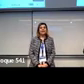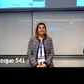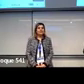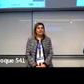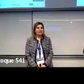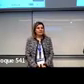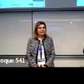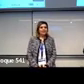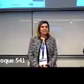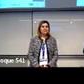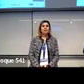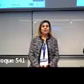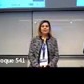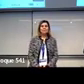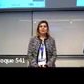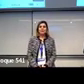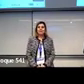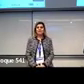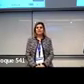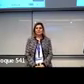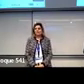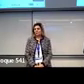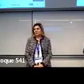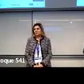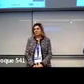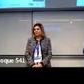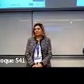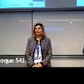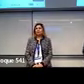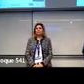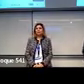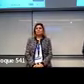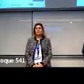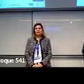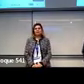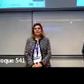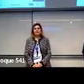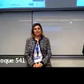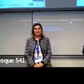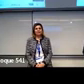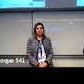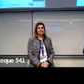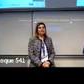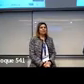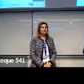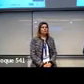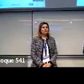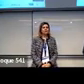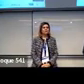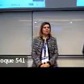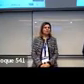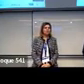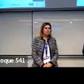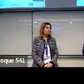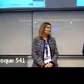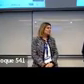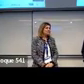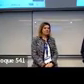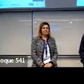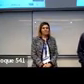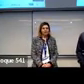affaires. Il a une bonne expérience en gestion d'entreprise aussi et il enseigne depuis